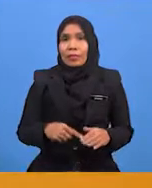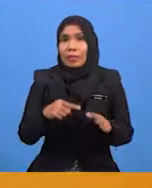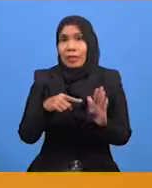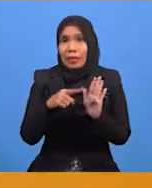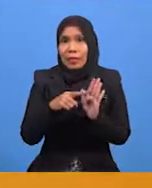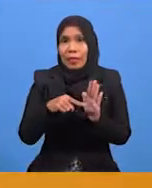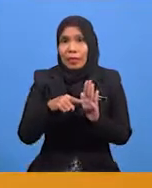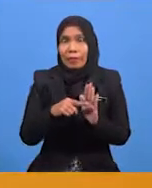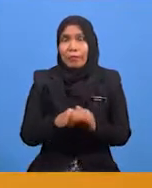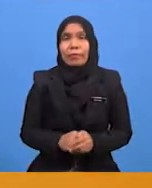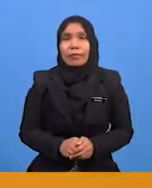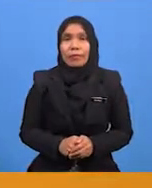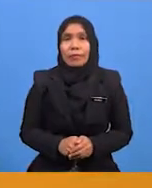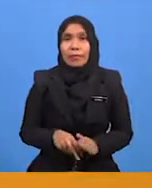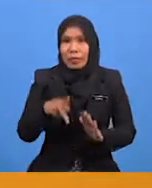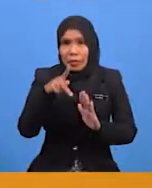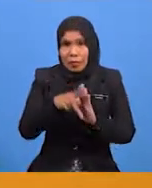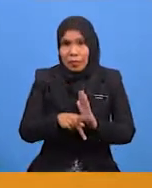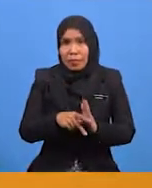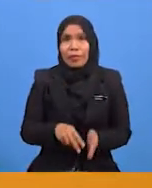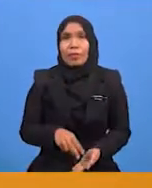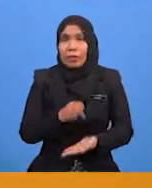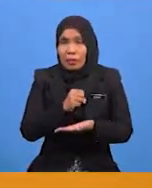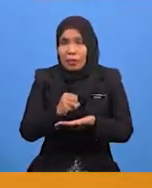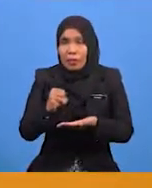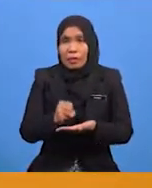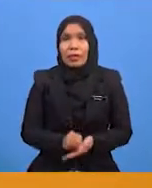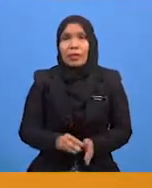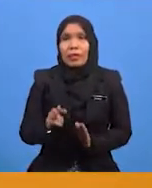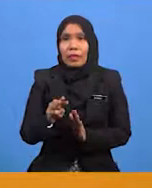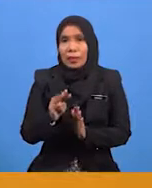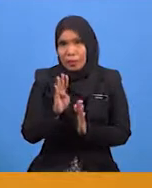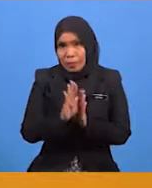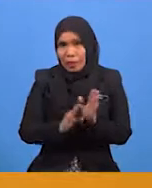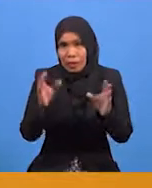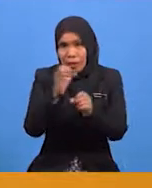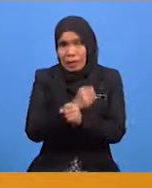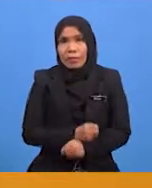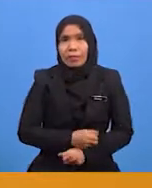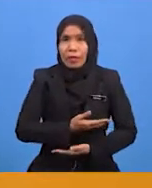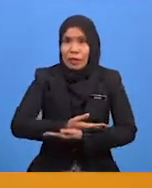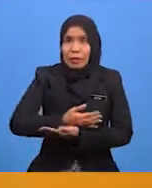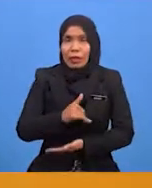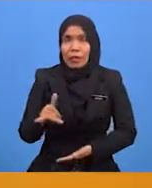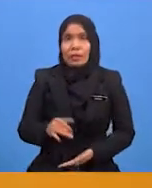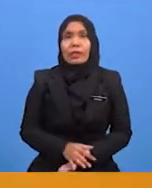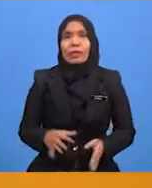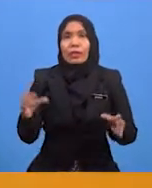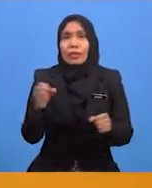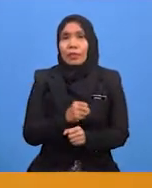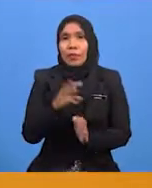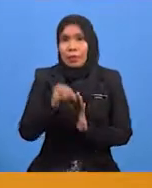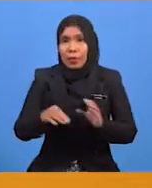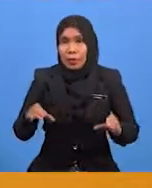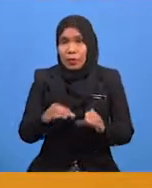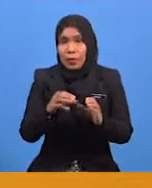penyajak berharap agar anaknya dapat membuat pertimbangan dan keputusan yang